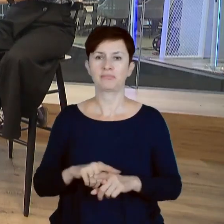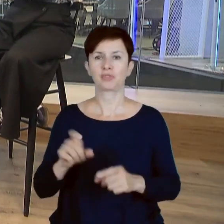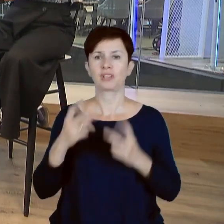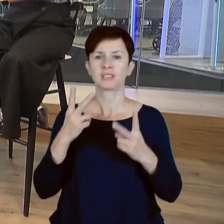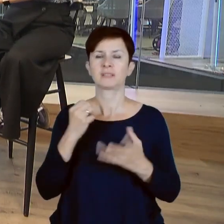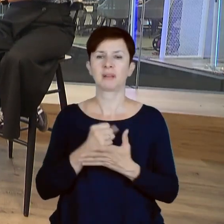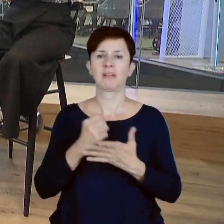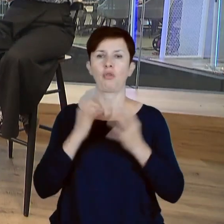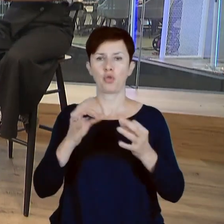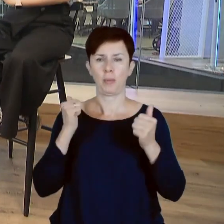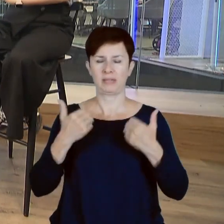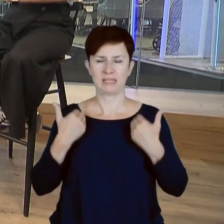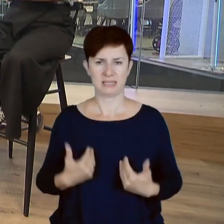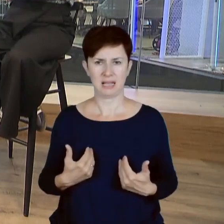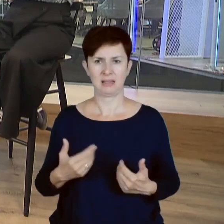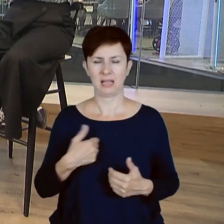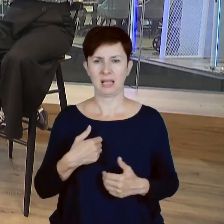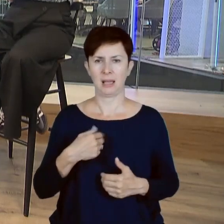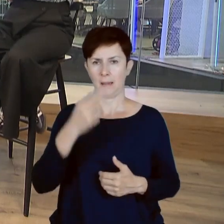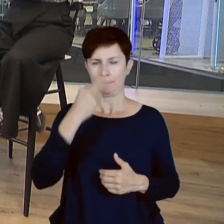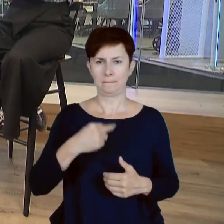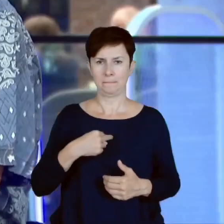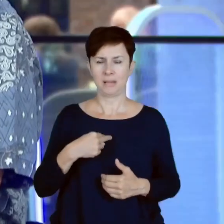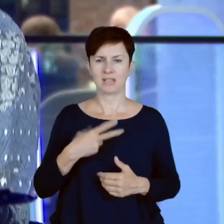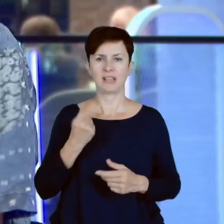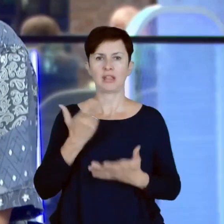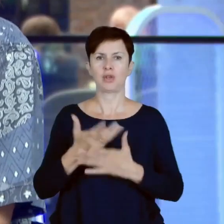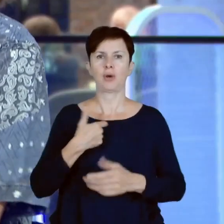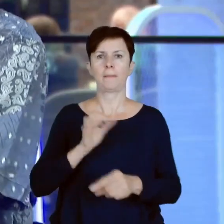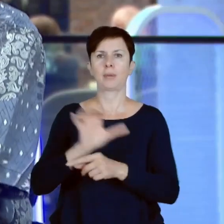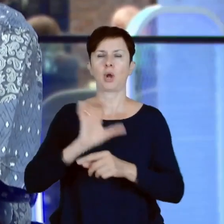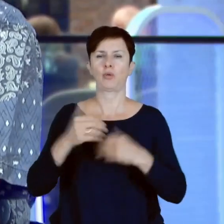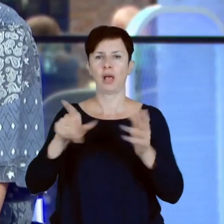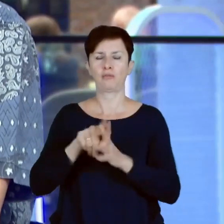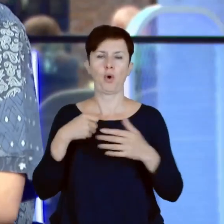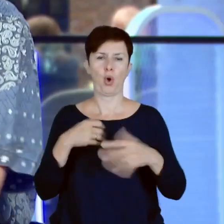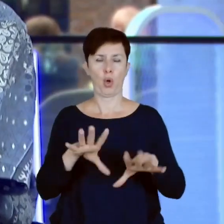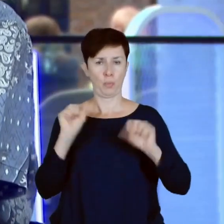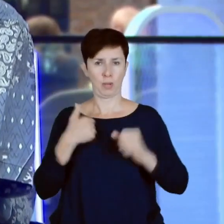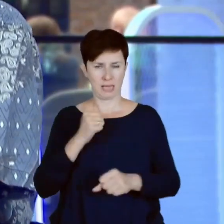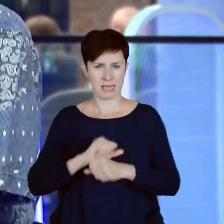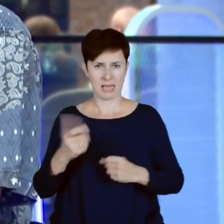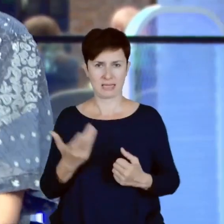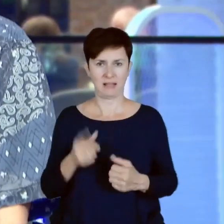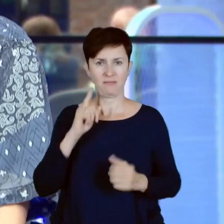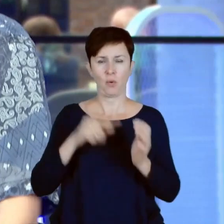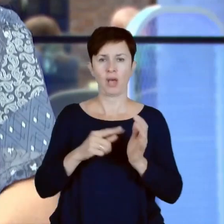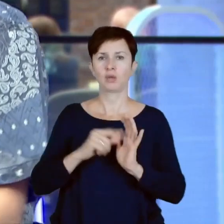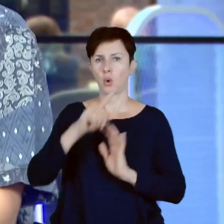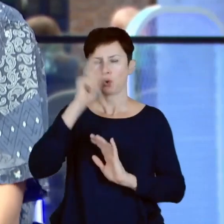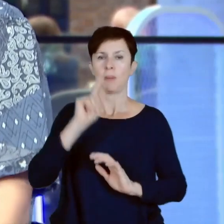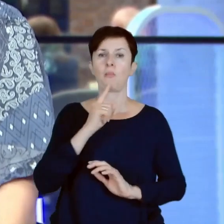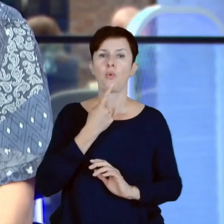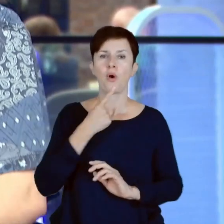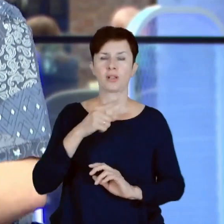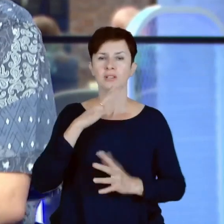tylko jako producentów właśnie, ale też odbiorców i to jest ta rozmowa, którą mieliśmy też w kuluarach, że no właśnie młode osoby, kiedy korzystają z mediów społecznościowych, to